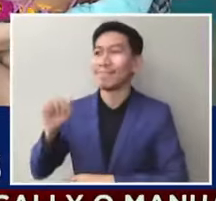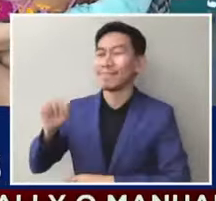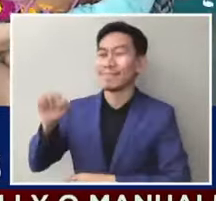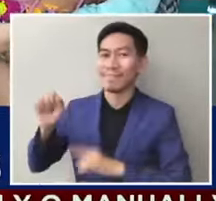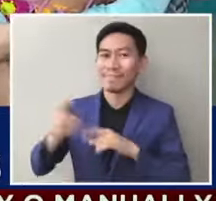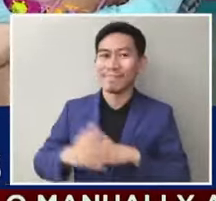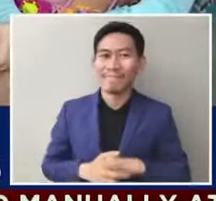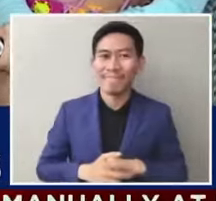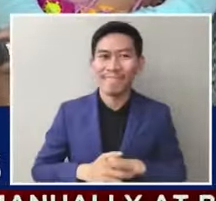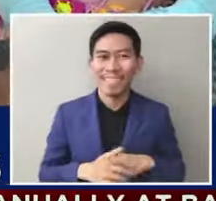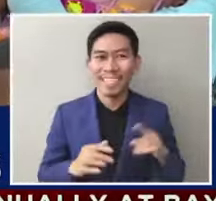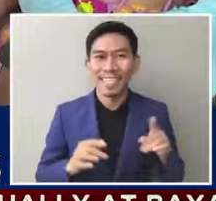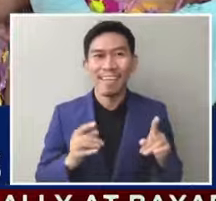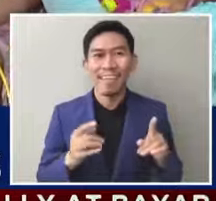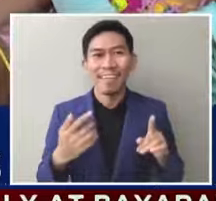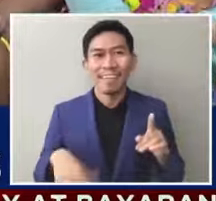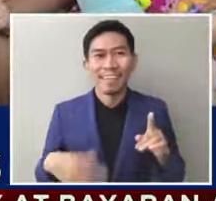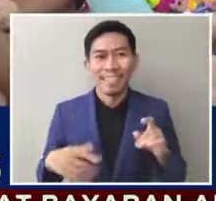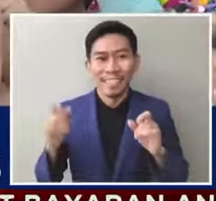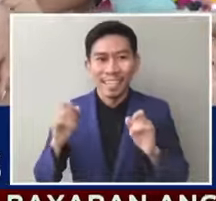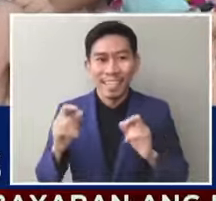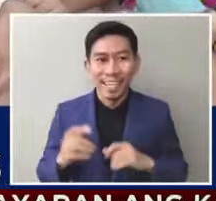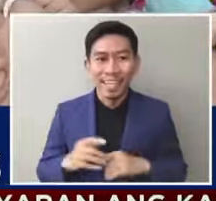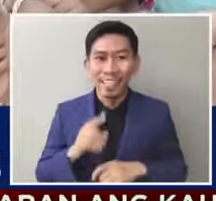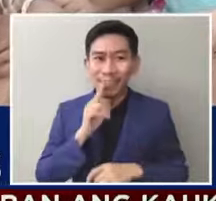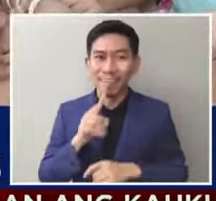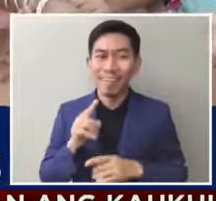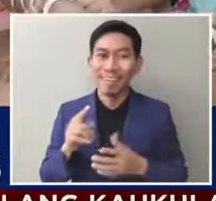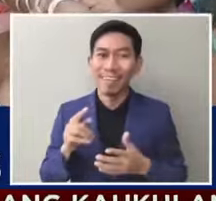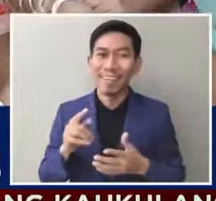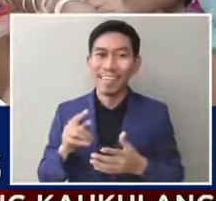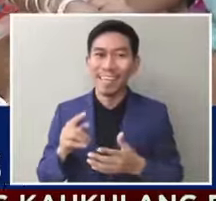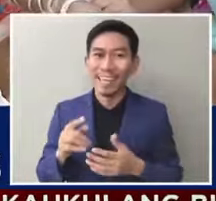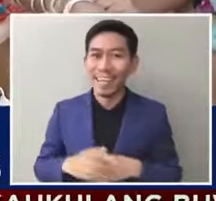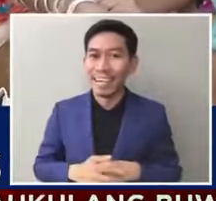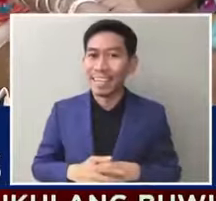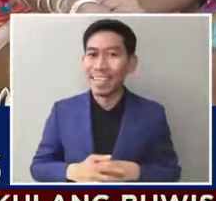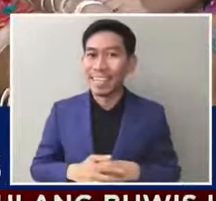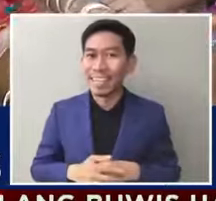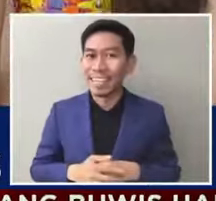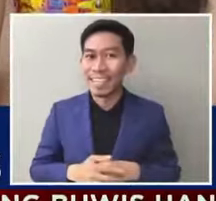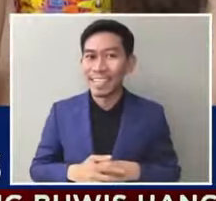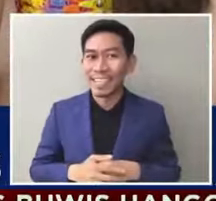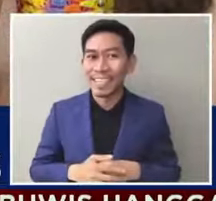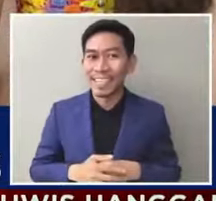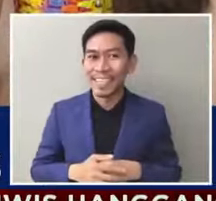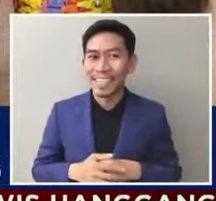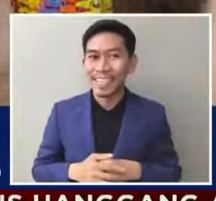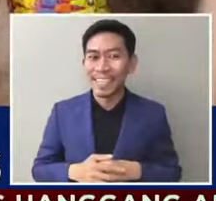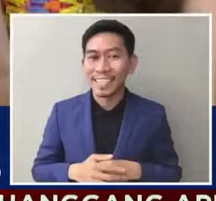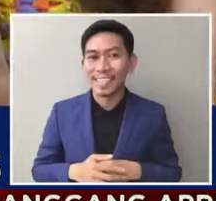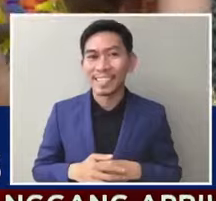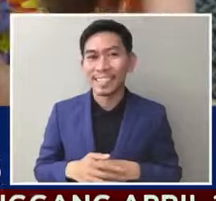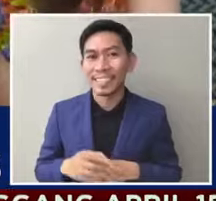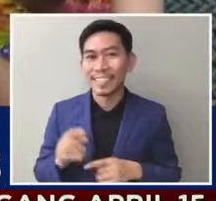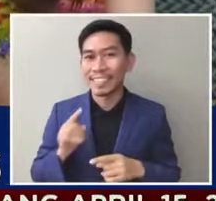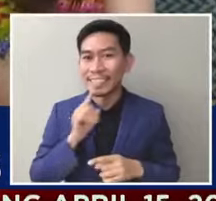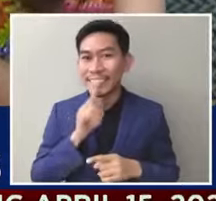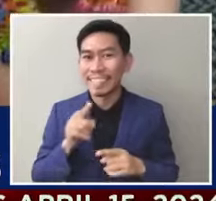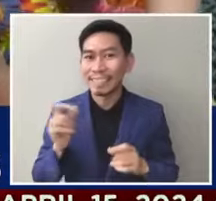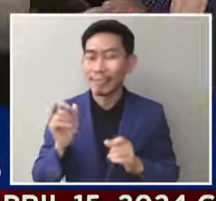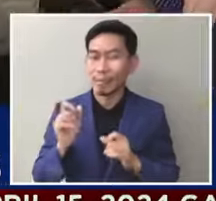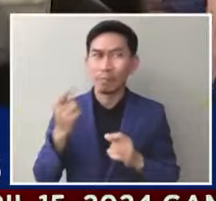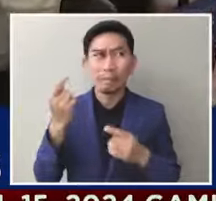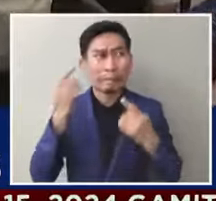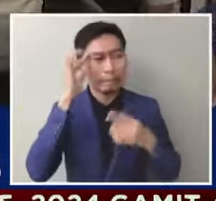Baka hindi po Beanie yung pinipin. Baka pala ibang concert po. Na hagip lang. Baka naman ano. Sige na nga Beanie. Nag-worry pa po kami na baka di namin mapuno